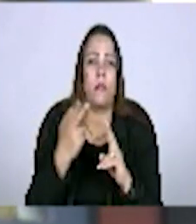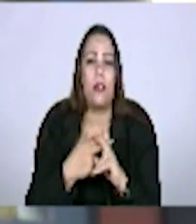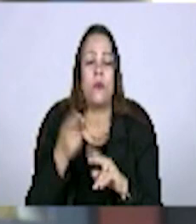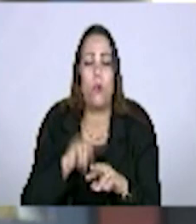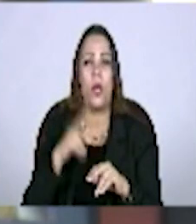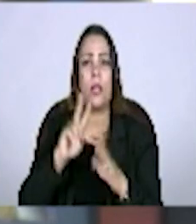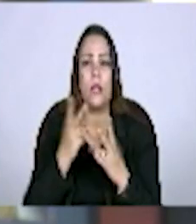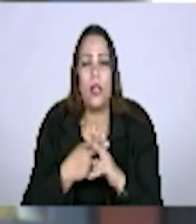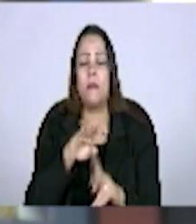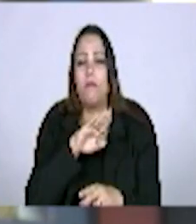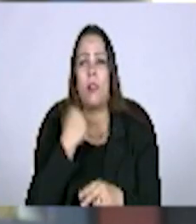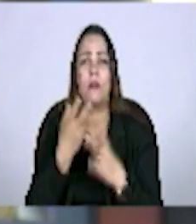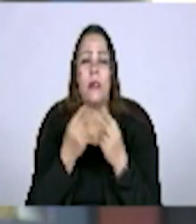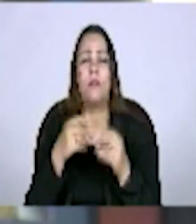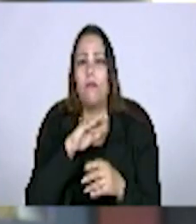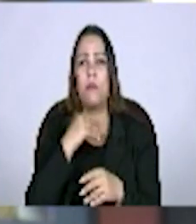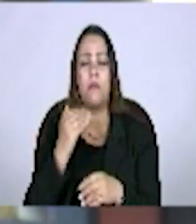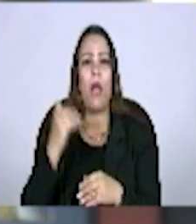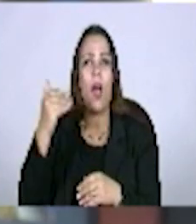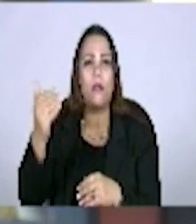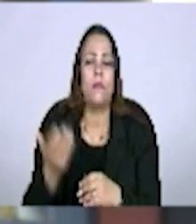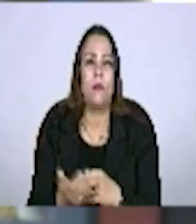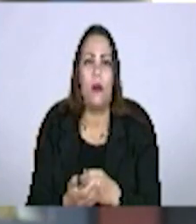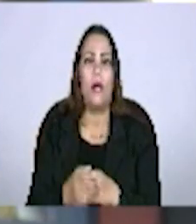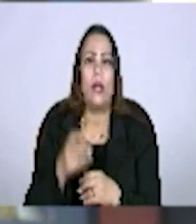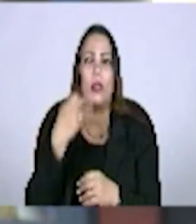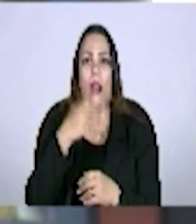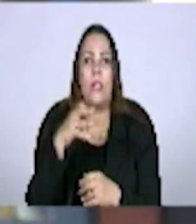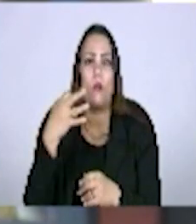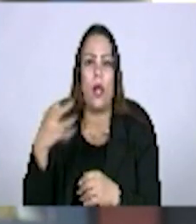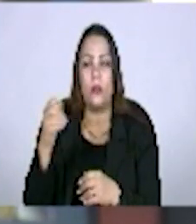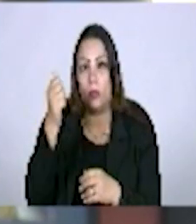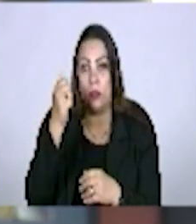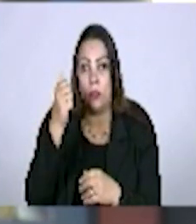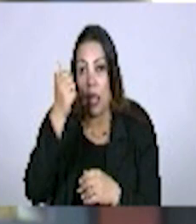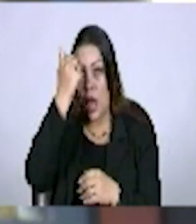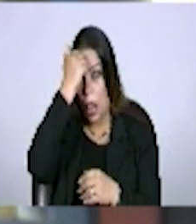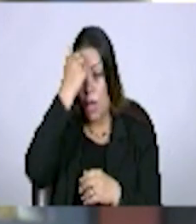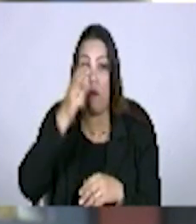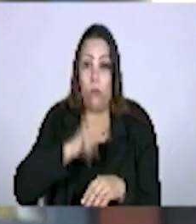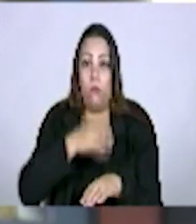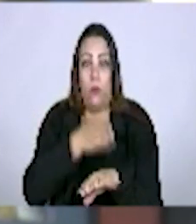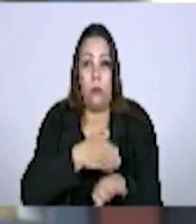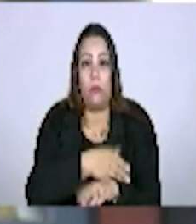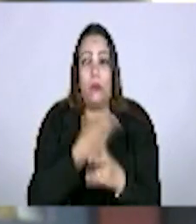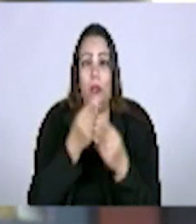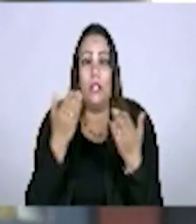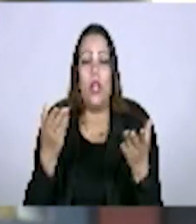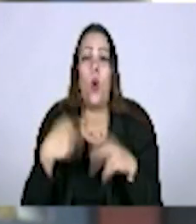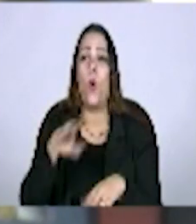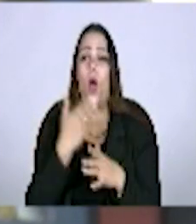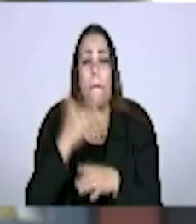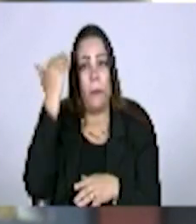قتلى وجرحه يعني عدد القتلى يعني تخطى 33000 والاف الجرحى وطبعا معظمهم من